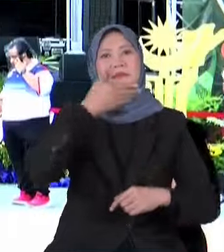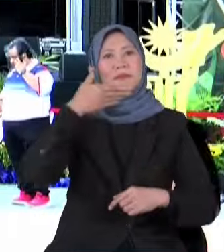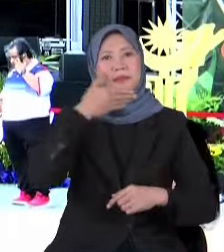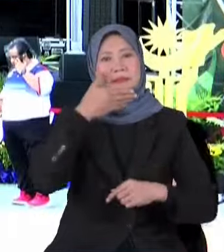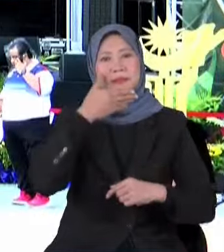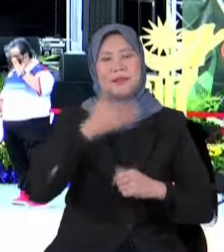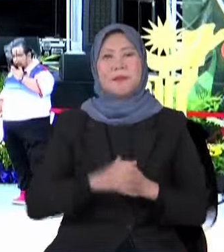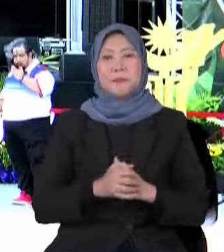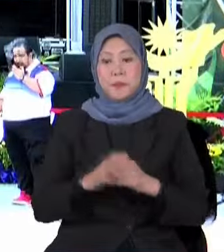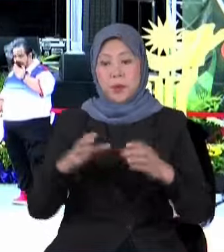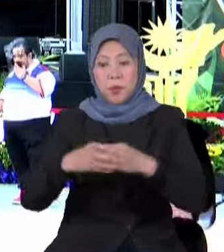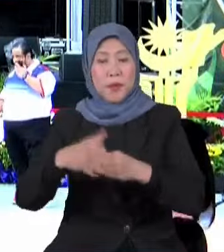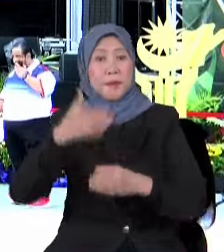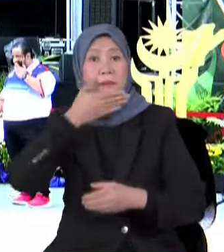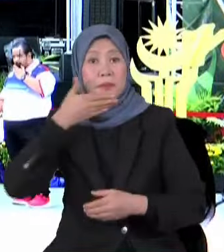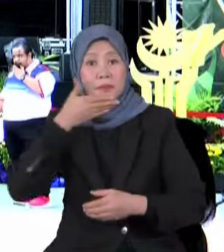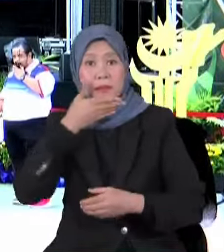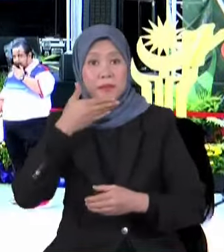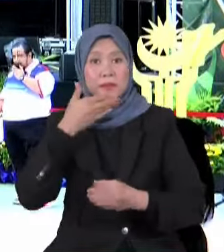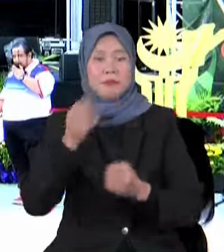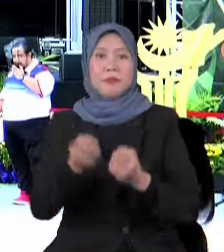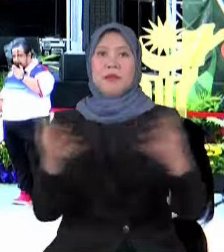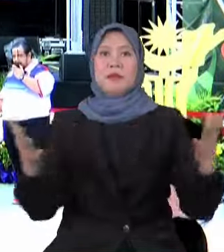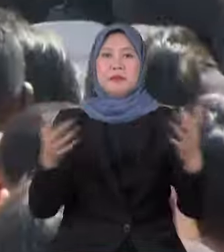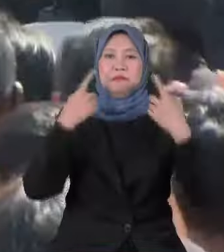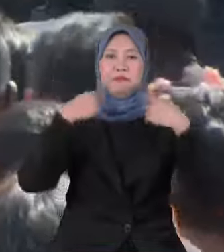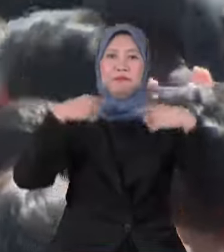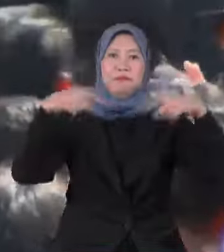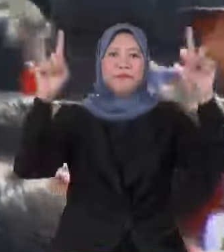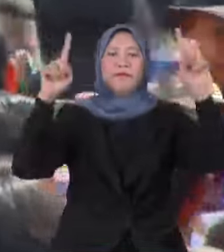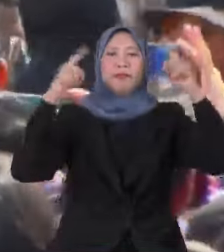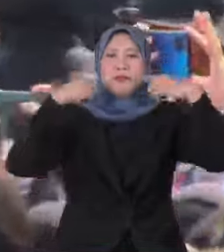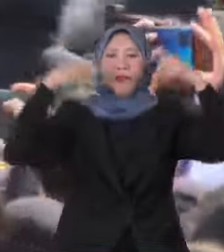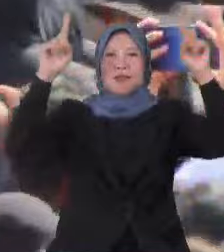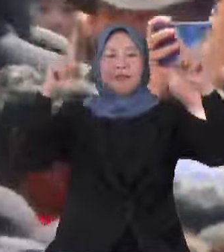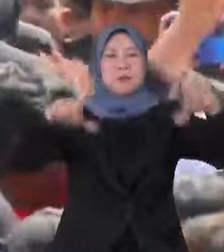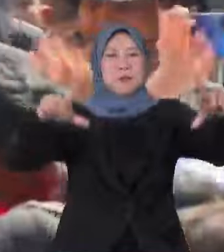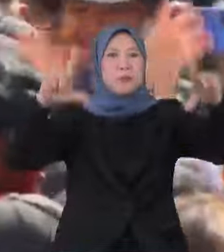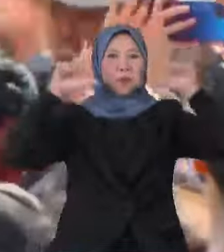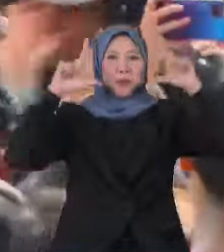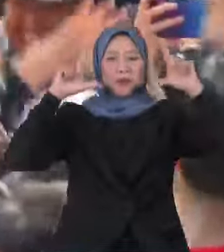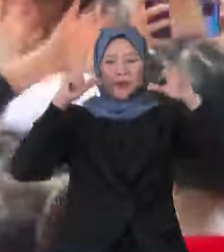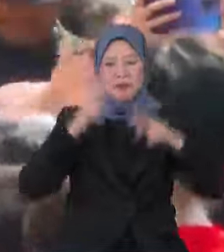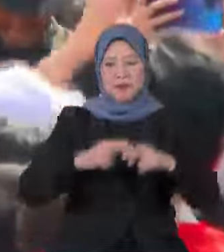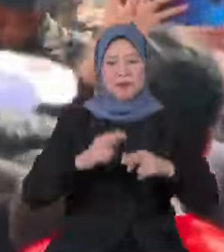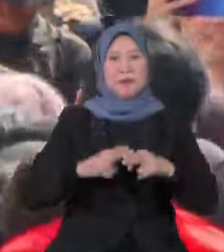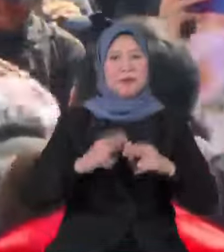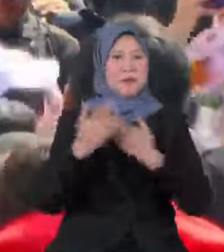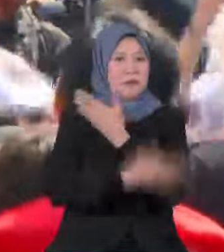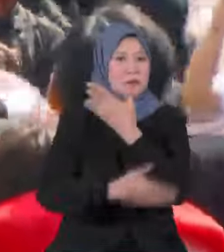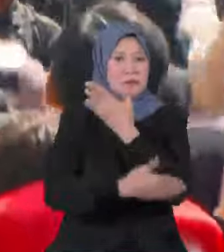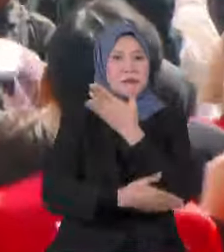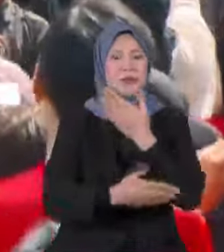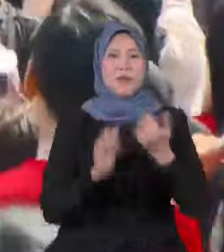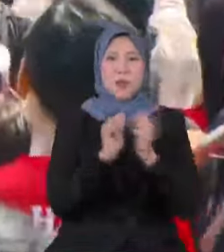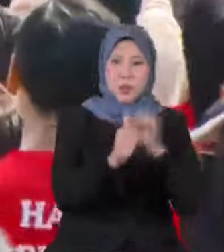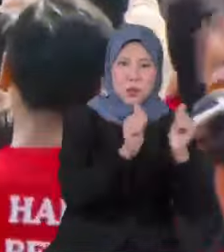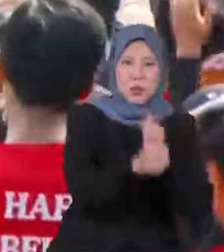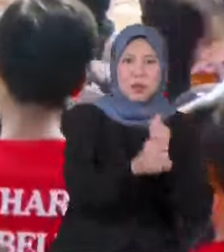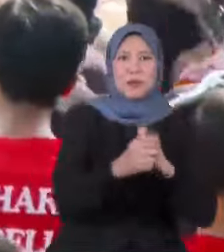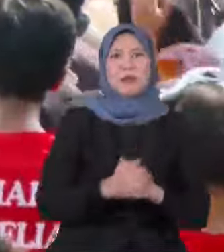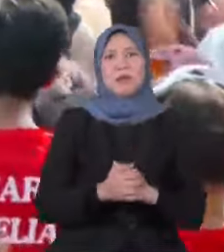selalunya golongan yang paling banyak mengharumkan nama negara menerusi acara sukan, eksplorasi, sains,